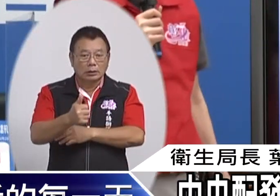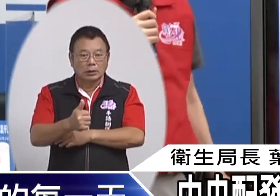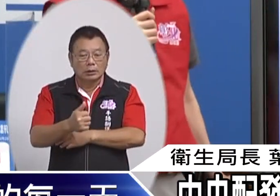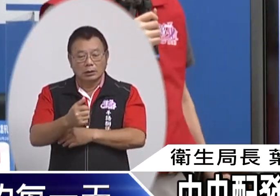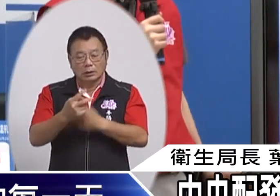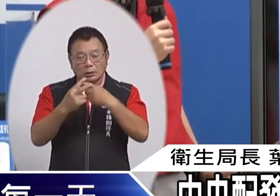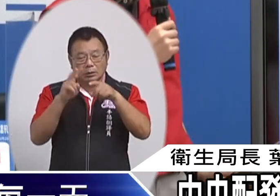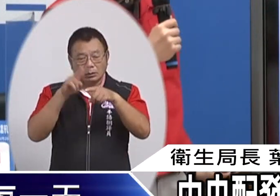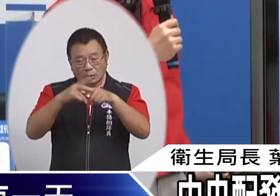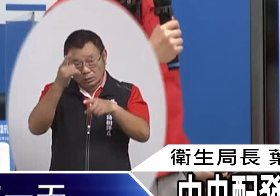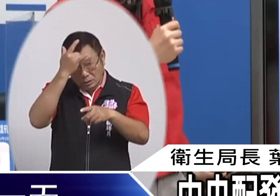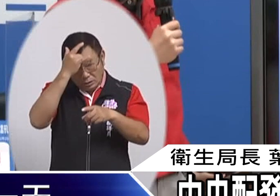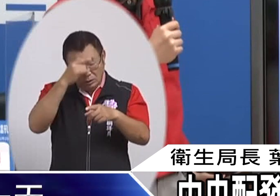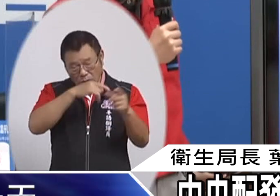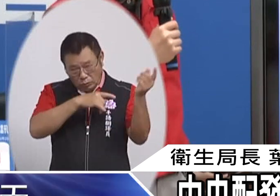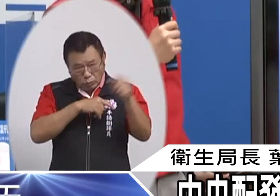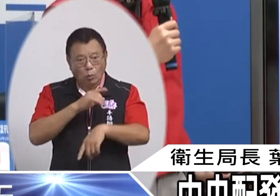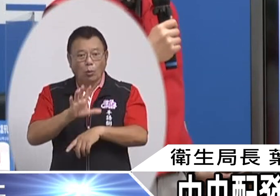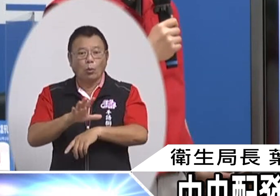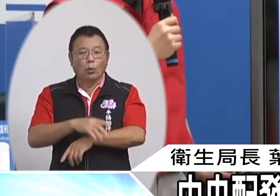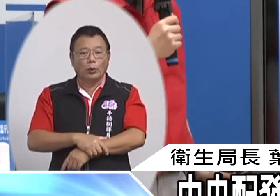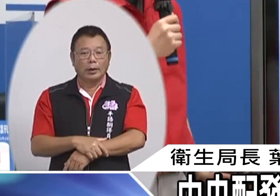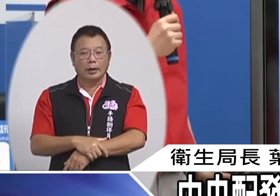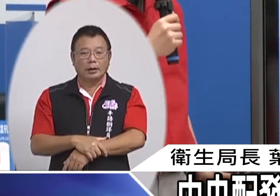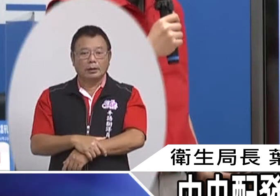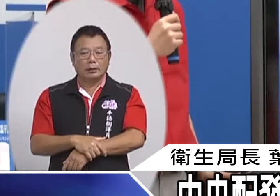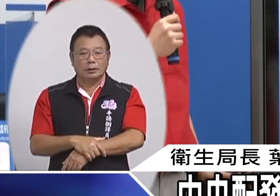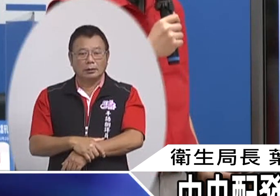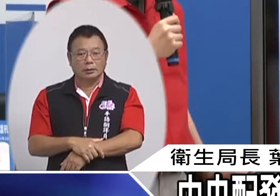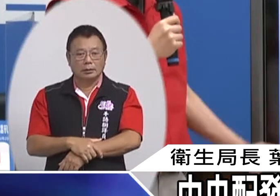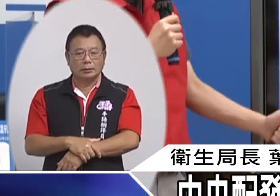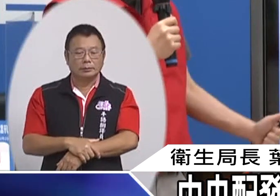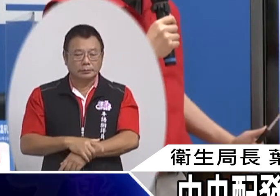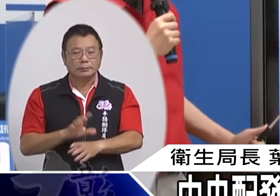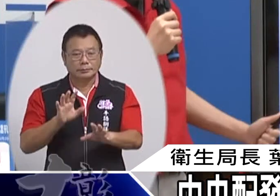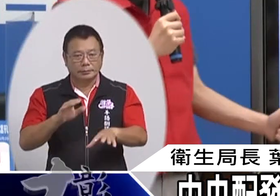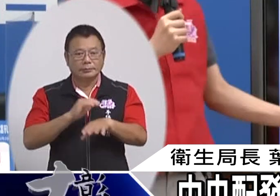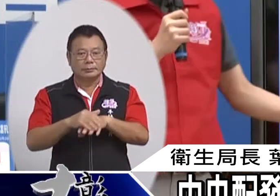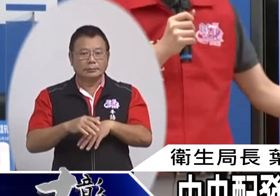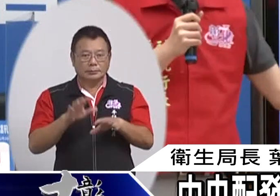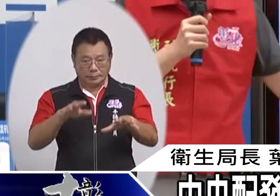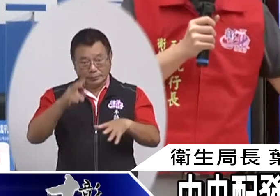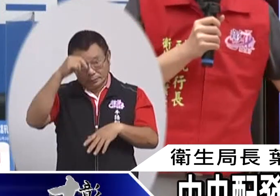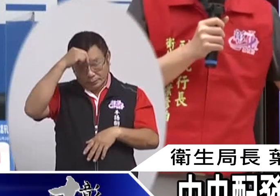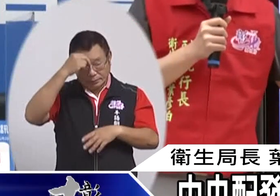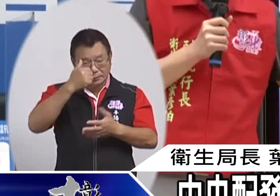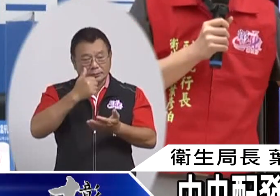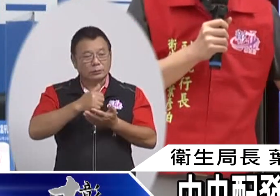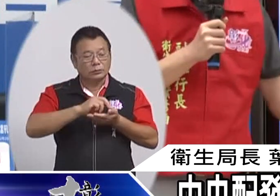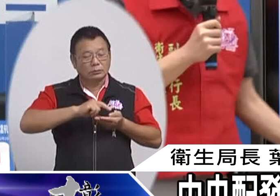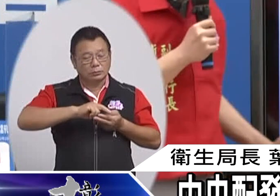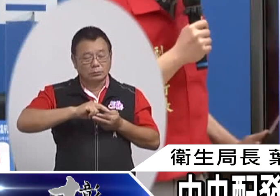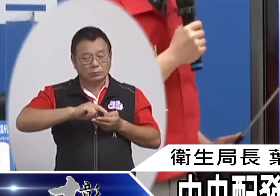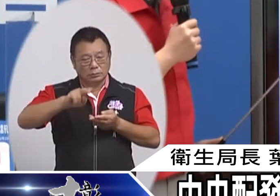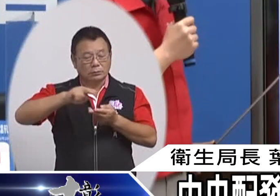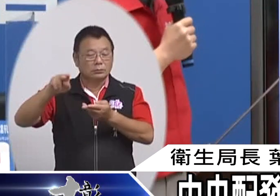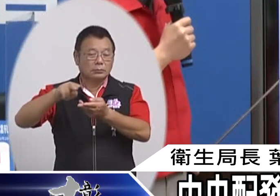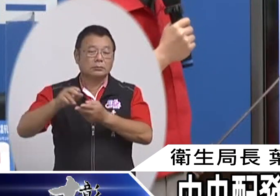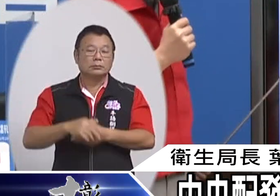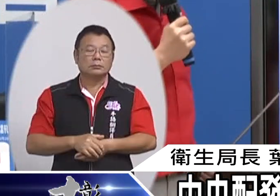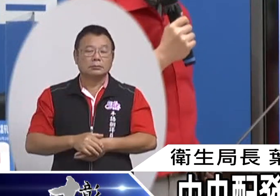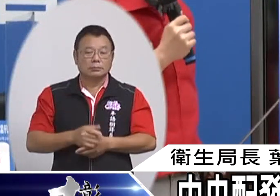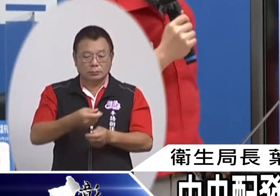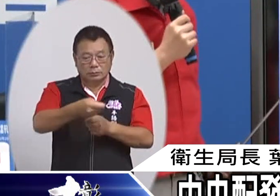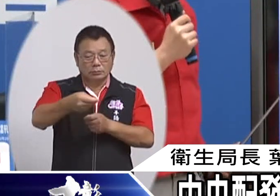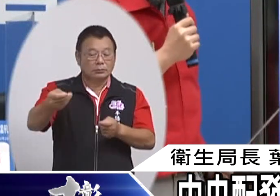疫苗已经来了哈。那请看下一张，我们会在今天下午送通知单啊，然